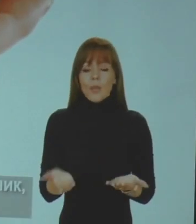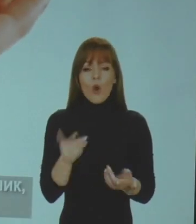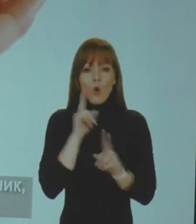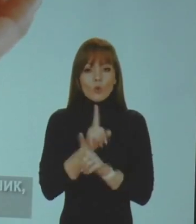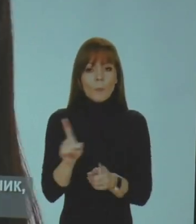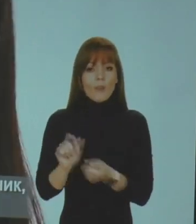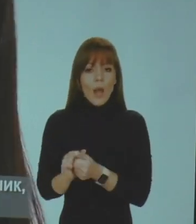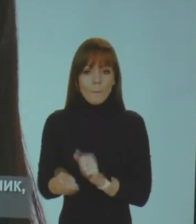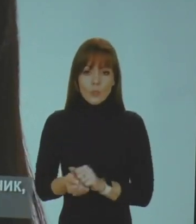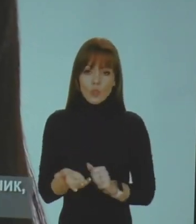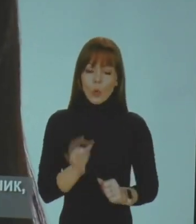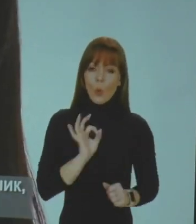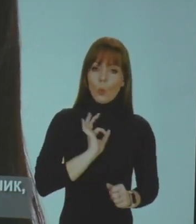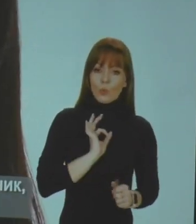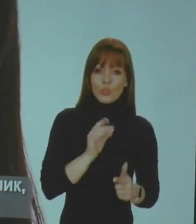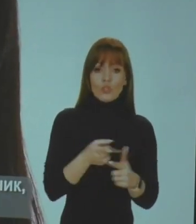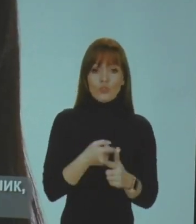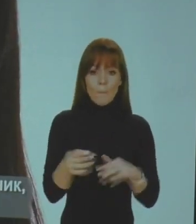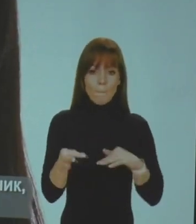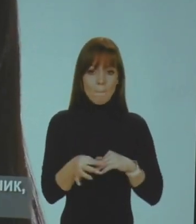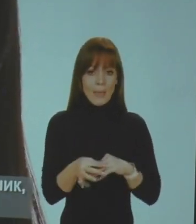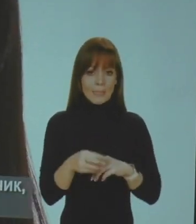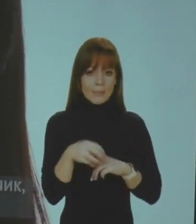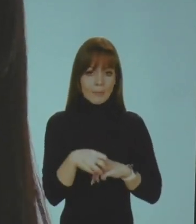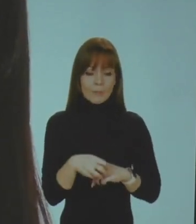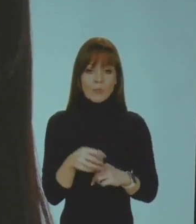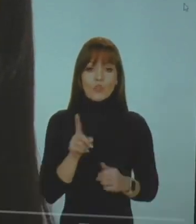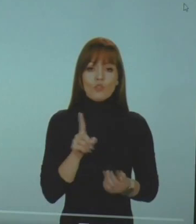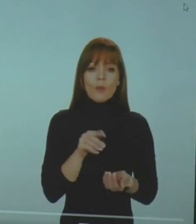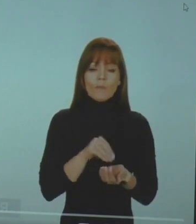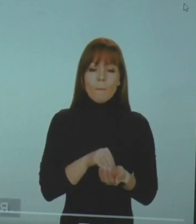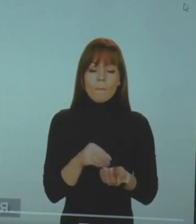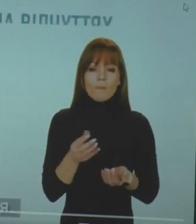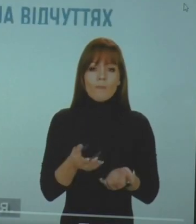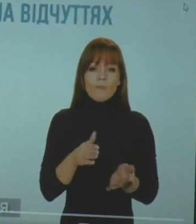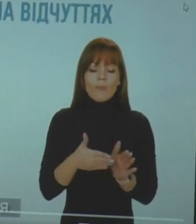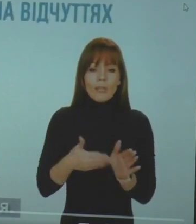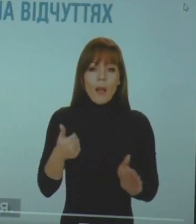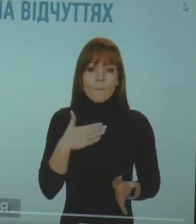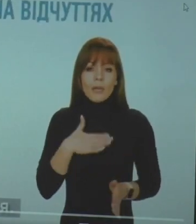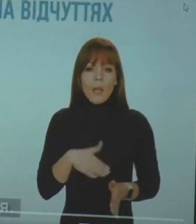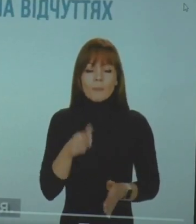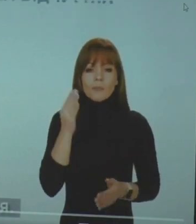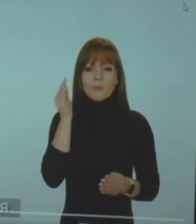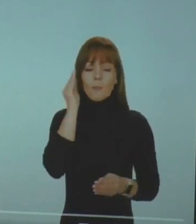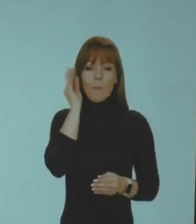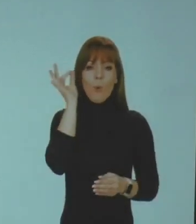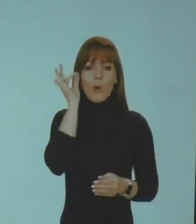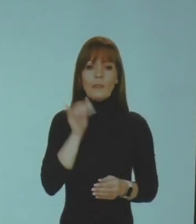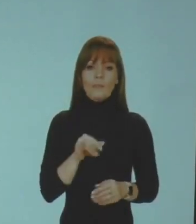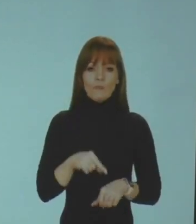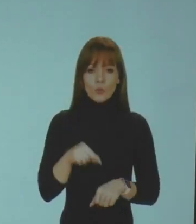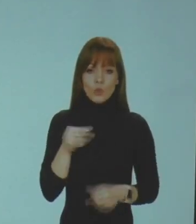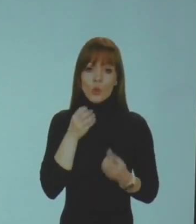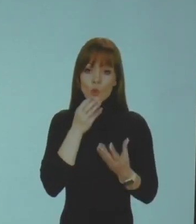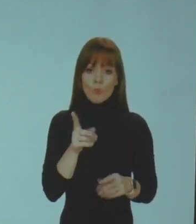бути якийсь особливий камінчик, гудзик чи перстень. Те, що викликає приємні спогади та відчуття. Добре,